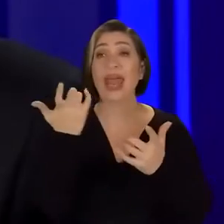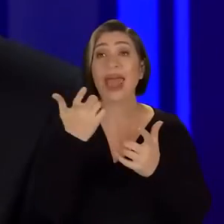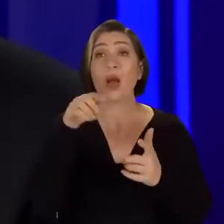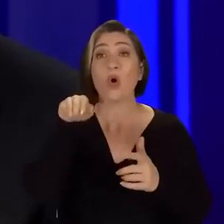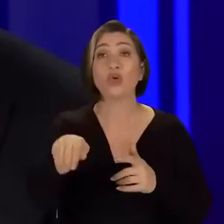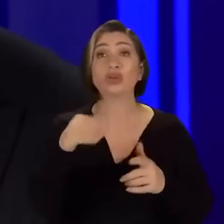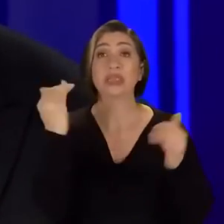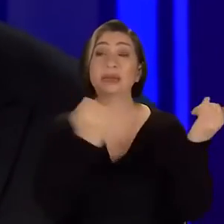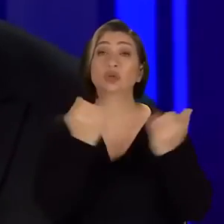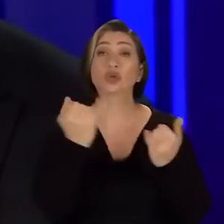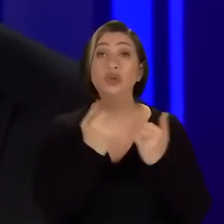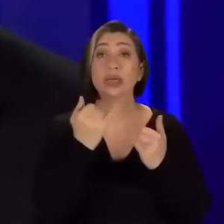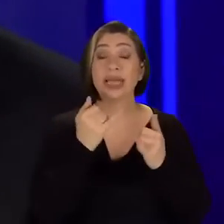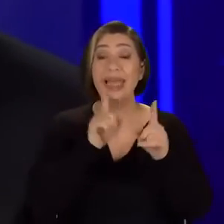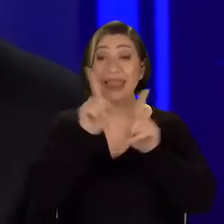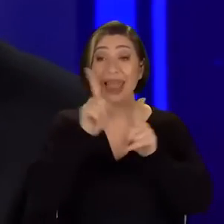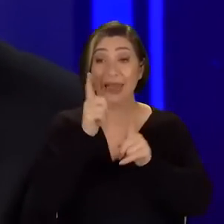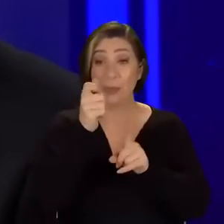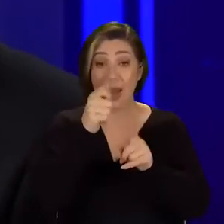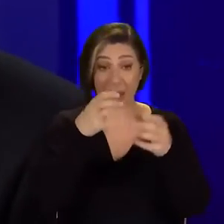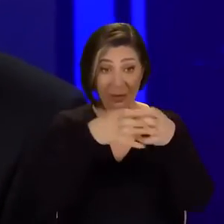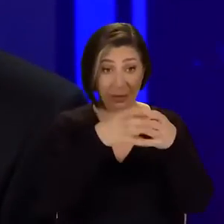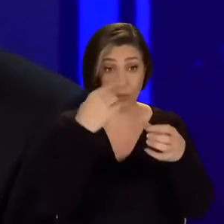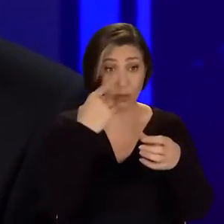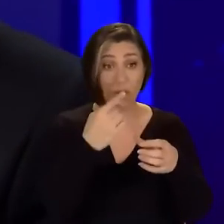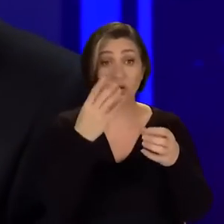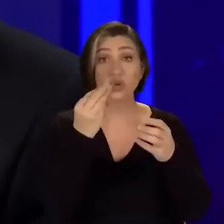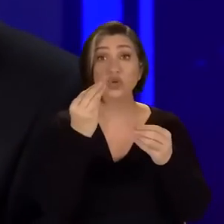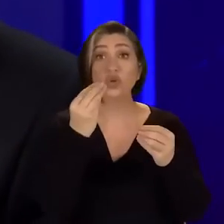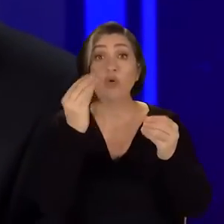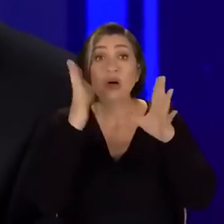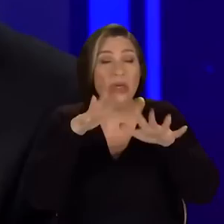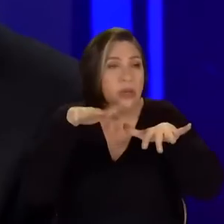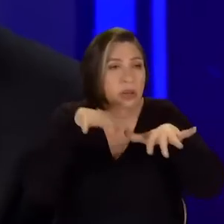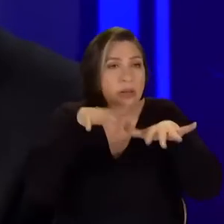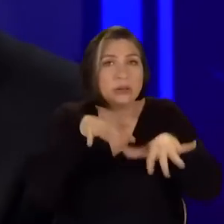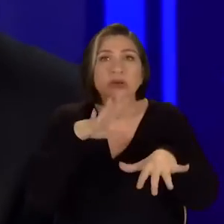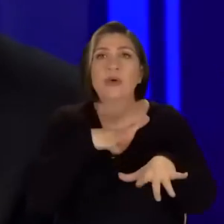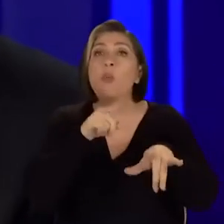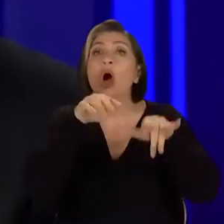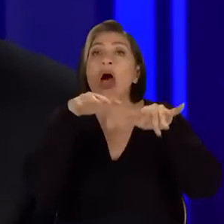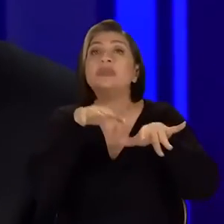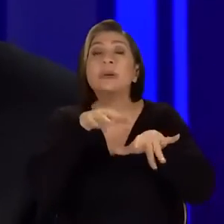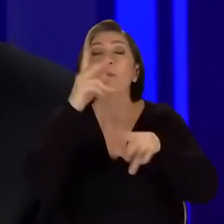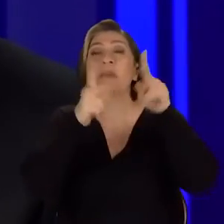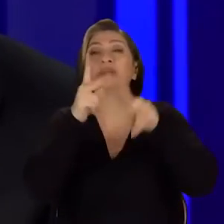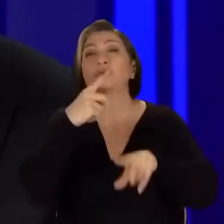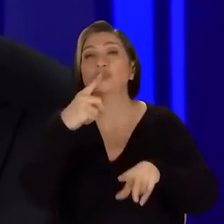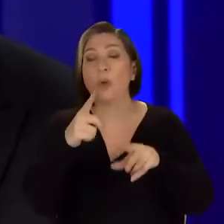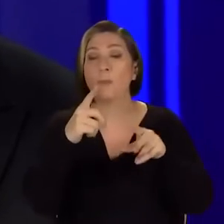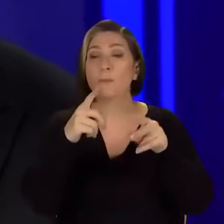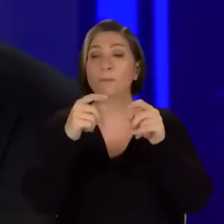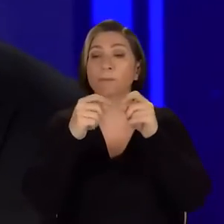evrildiğini tartışıyoruz. Kripto para alanında çok fanatik var. İşte bu fanatiklerden bir kısmı diyor ki